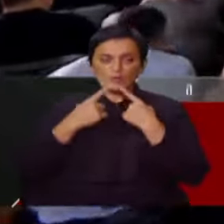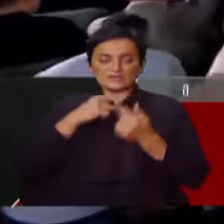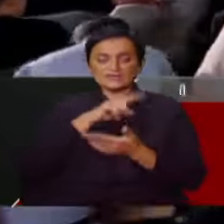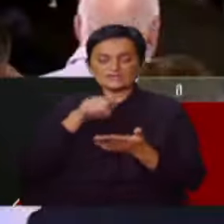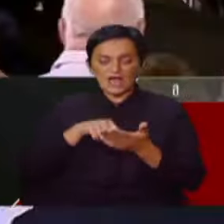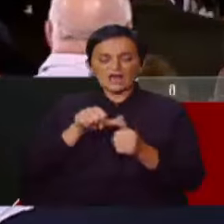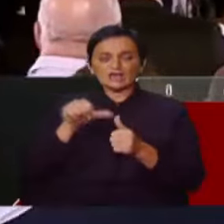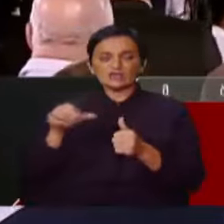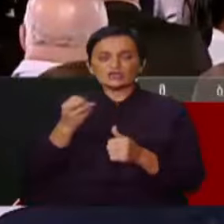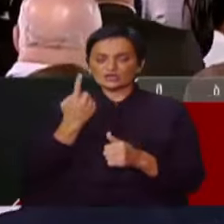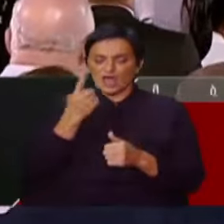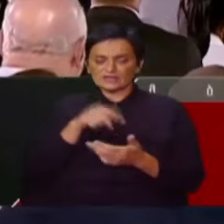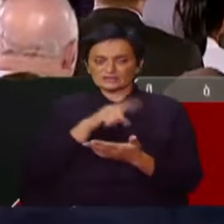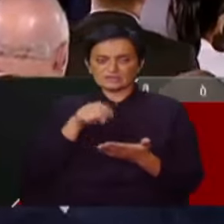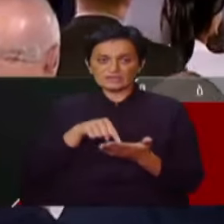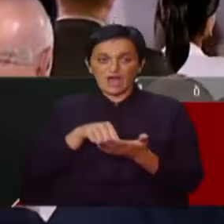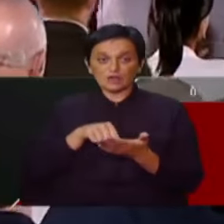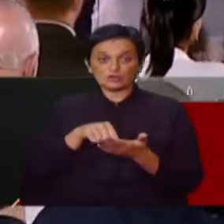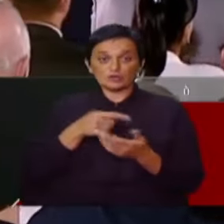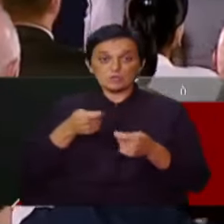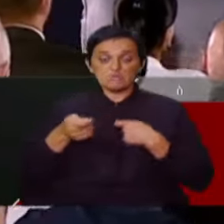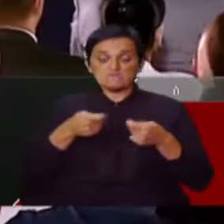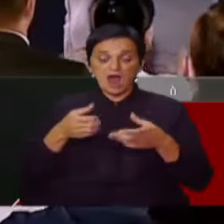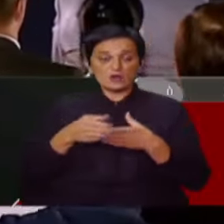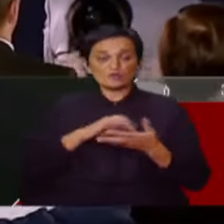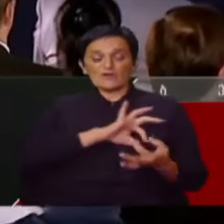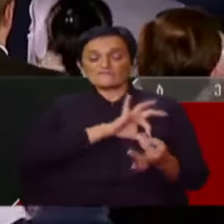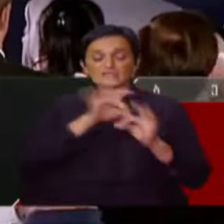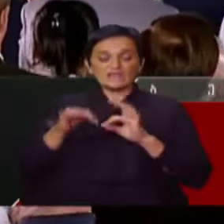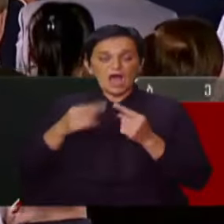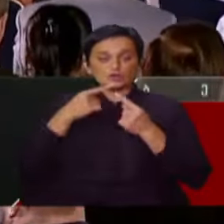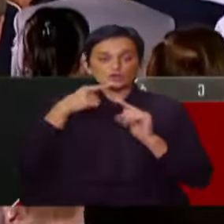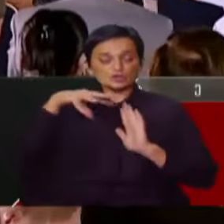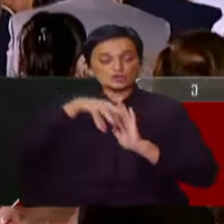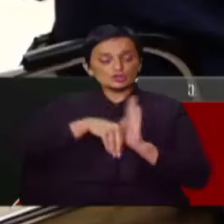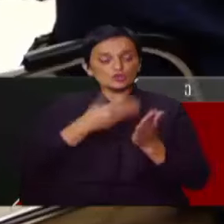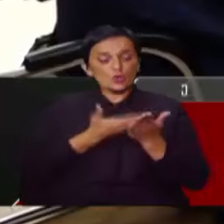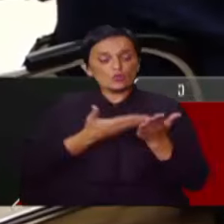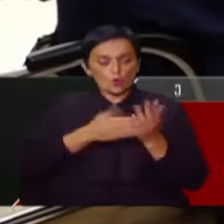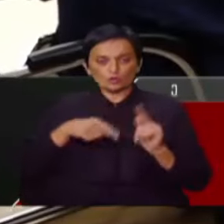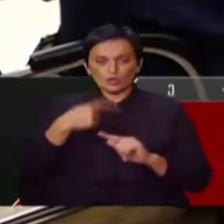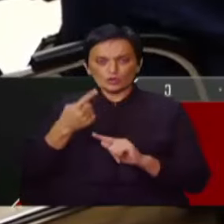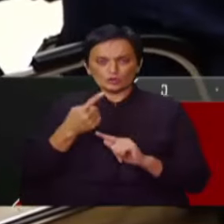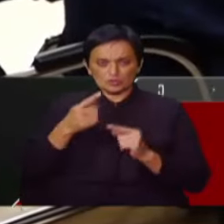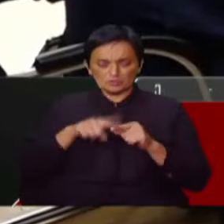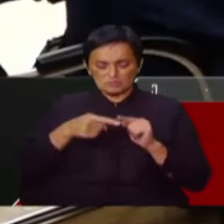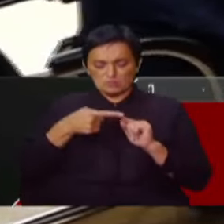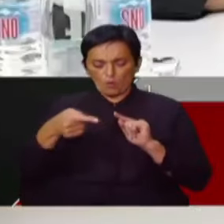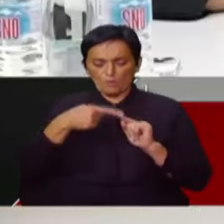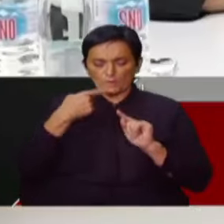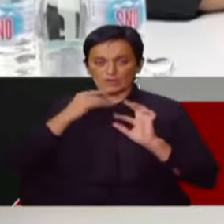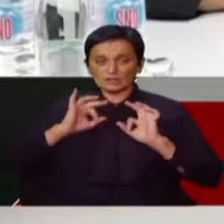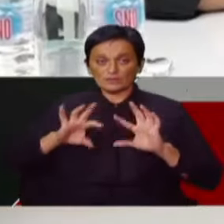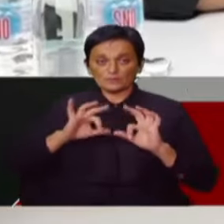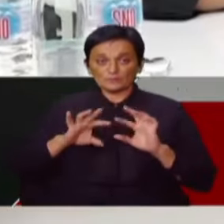საკითხების გარდა არის კიდევ ერთი საკითხი, რომელზეც მმართველი გუნდი ვრცლად საუბარში და კონსულტაციების შემდეგ უახლოეს მომავალში